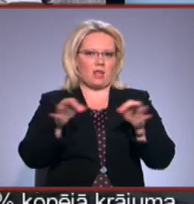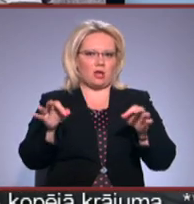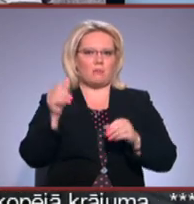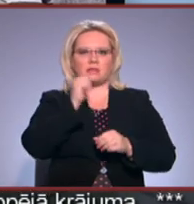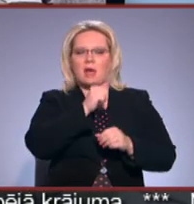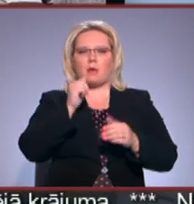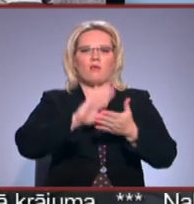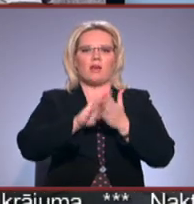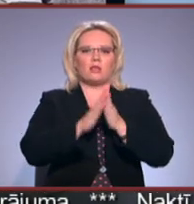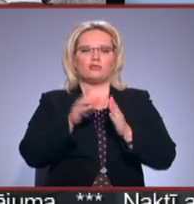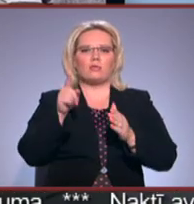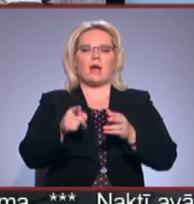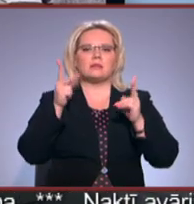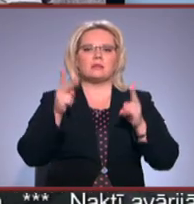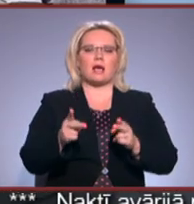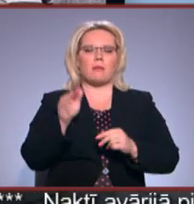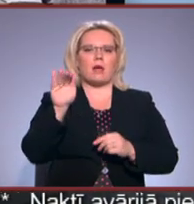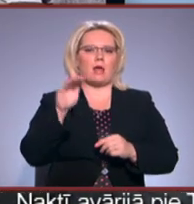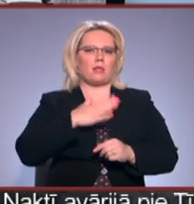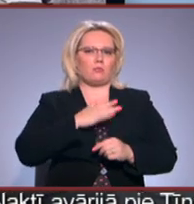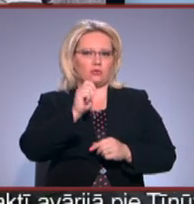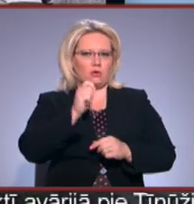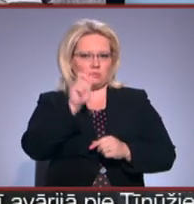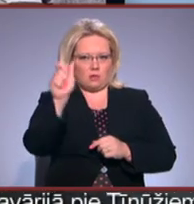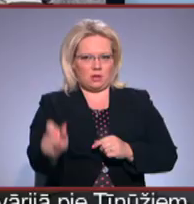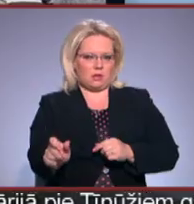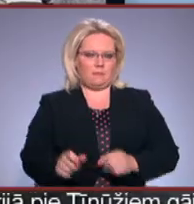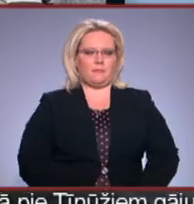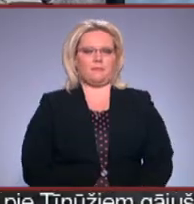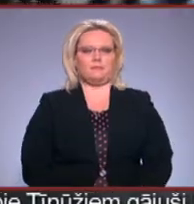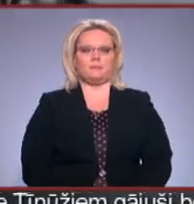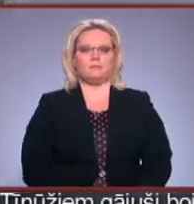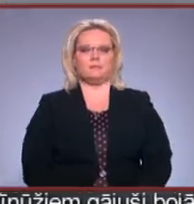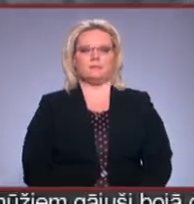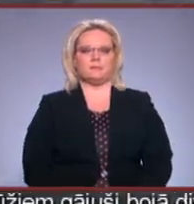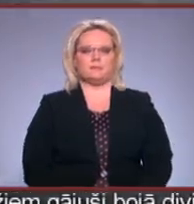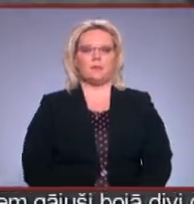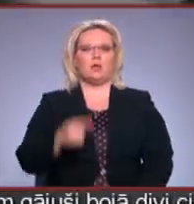slepeno vienošanos un tā sakām atgādina Madara Līcīte.